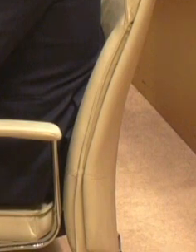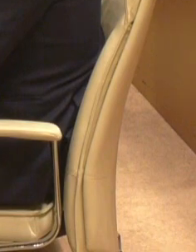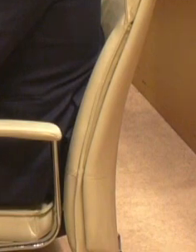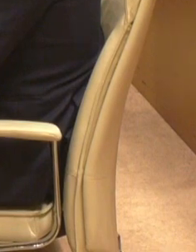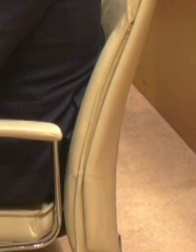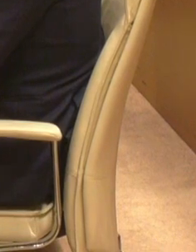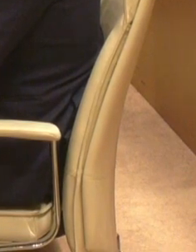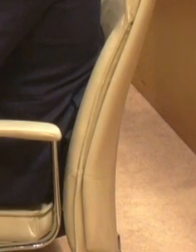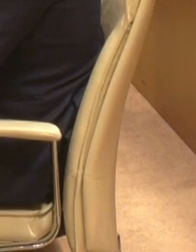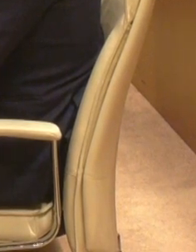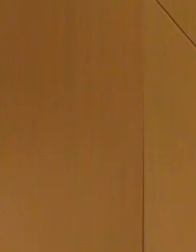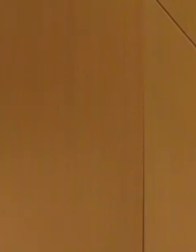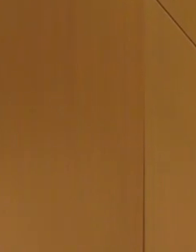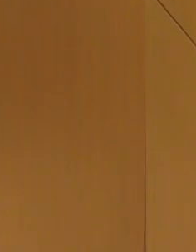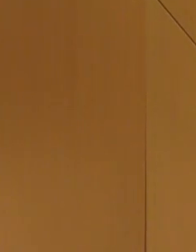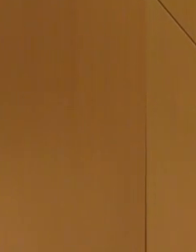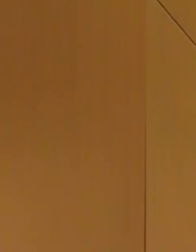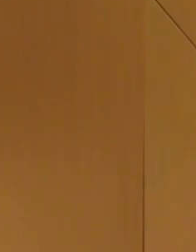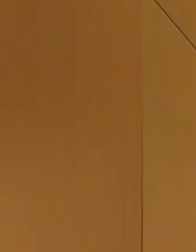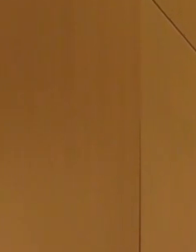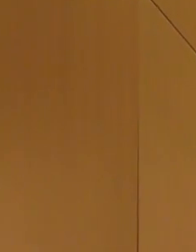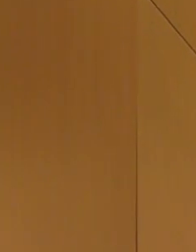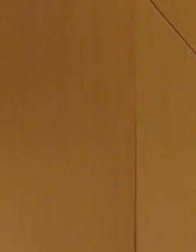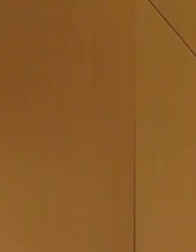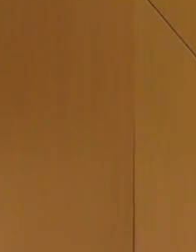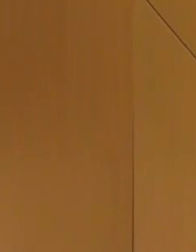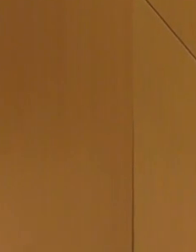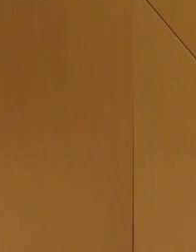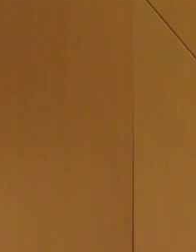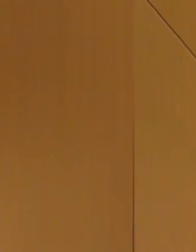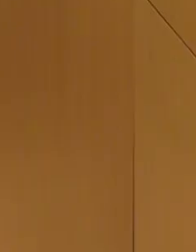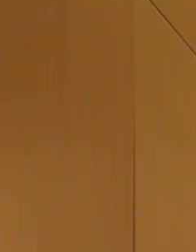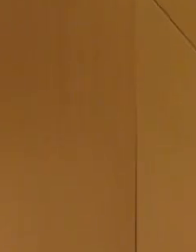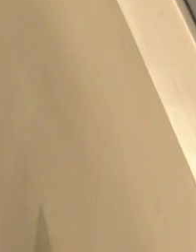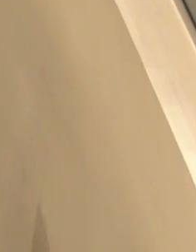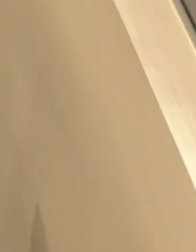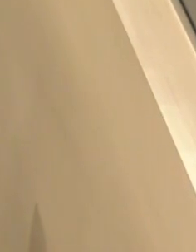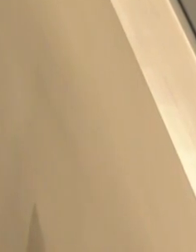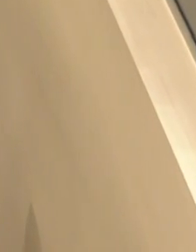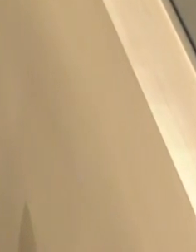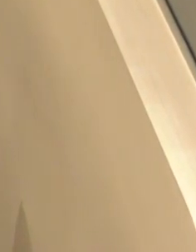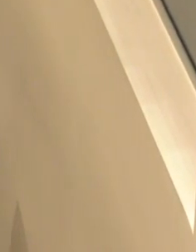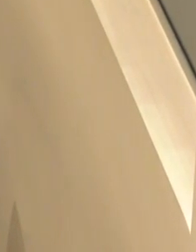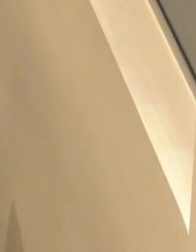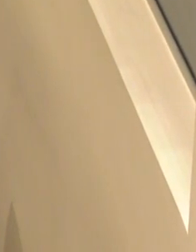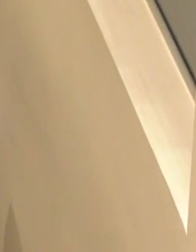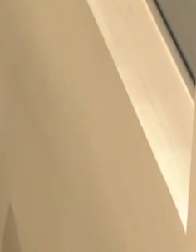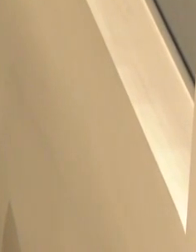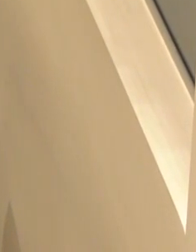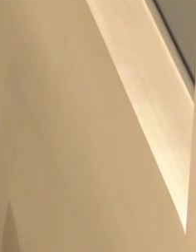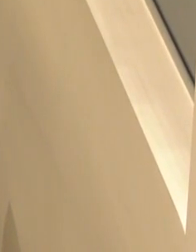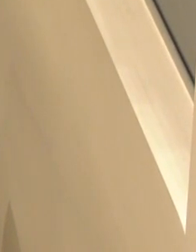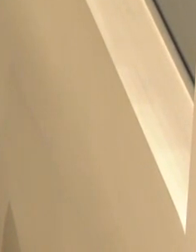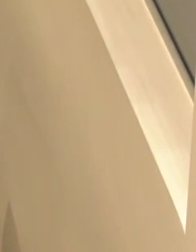და ბრიუსელიდან კრიტიკული გზავნილების შემდეგ ქართული ოცნების ხელისუფლება პარლამენტის ტრიბუნიდან ჰომოფობიურ და ანტიდასავლურ რიტორიკას აძლიერებს,